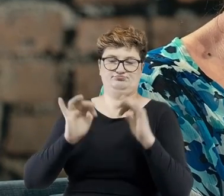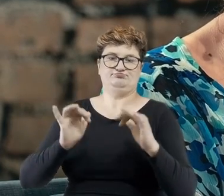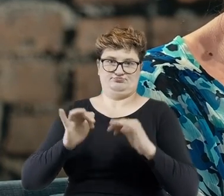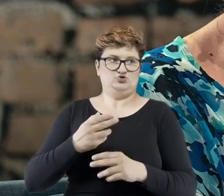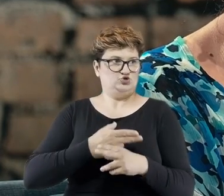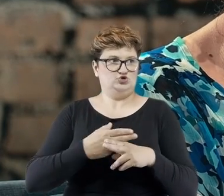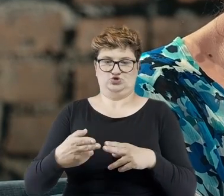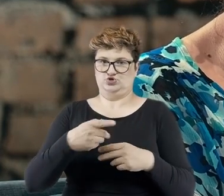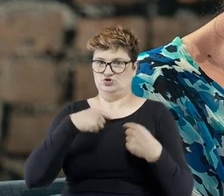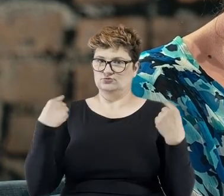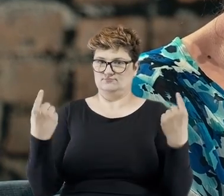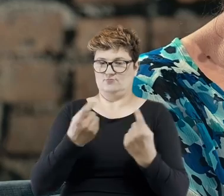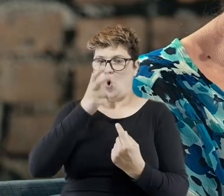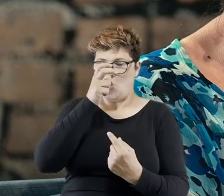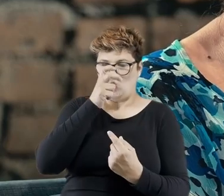spotykali się po prostu Oruniacy, czy